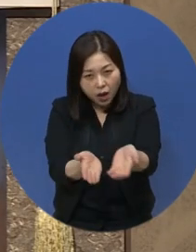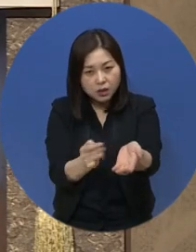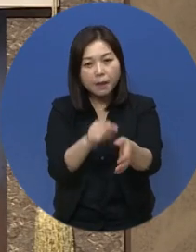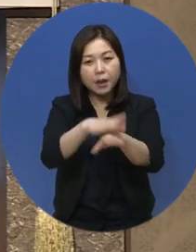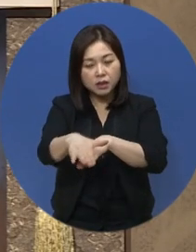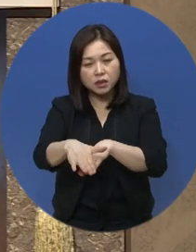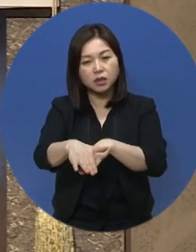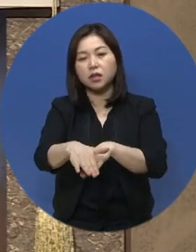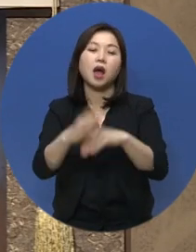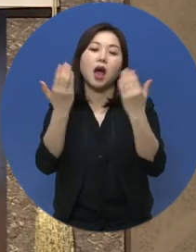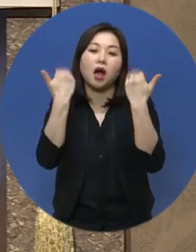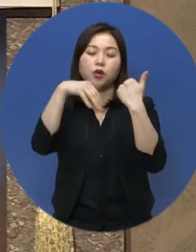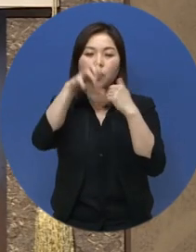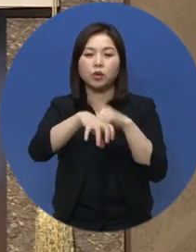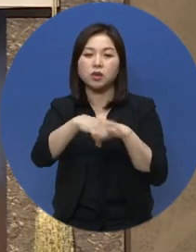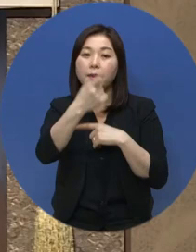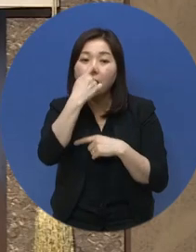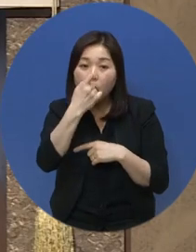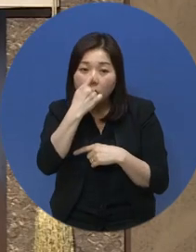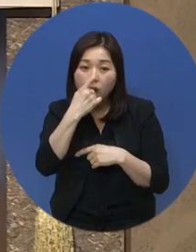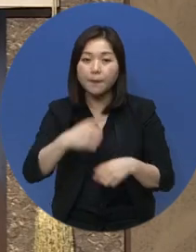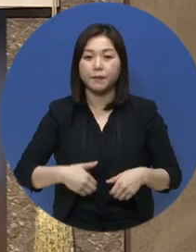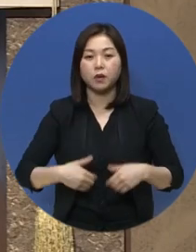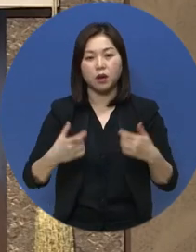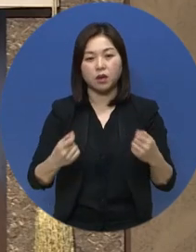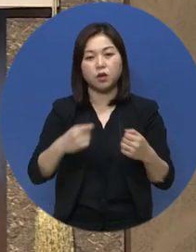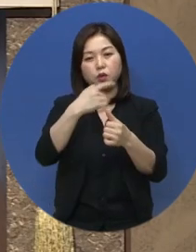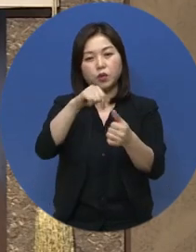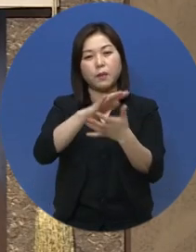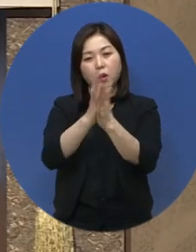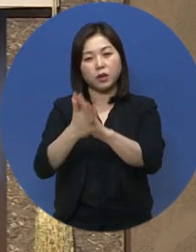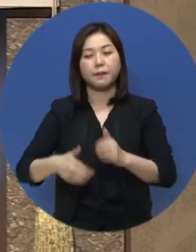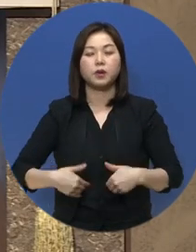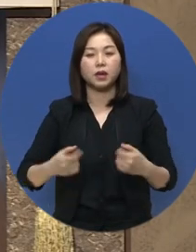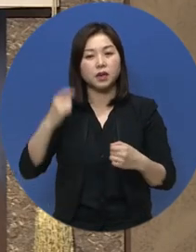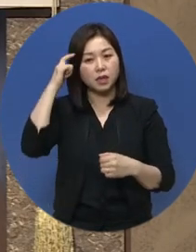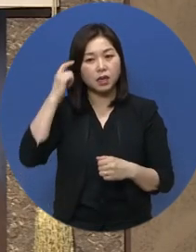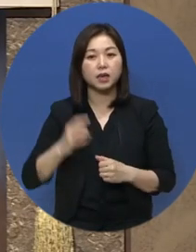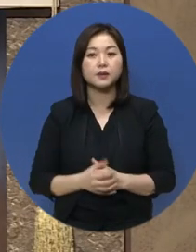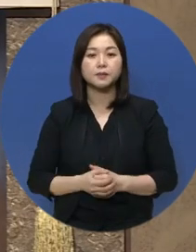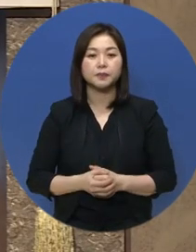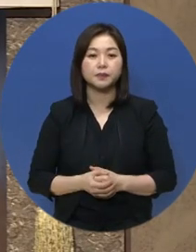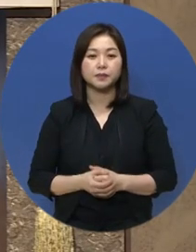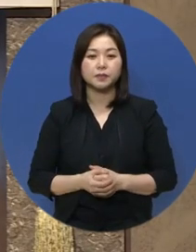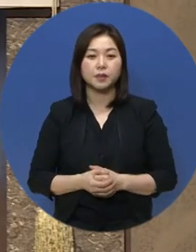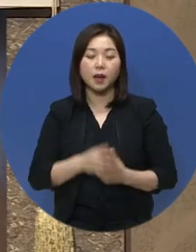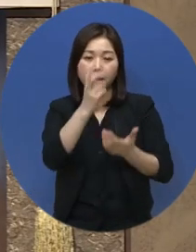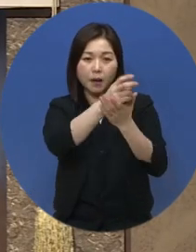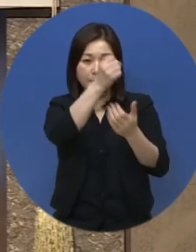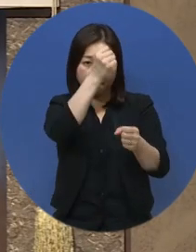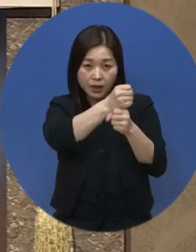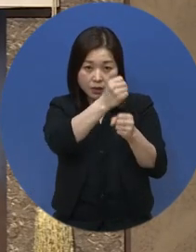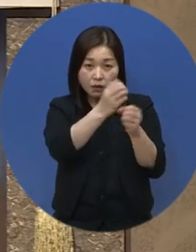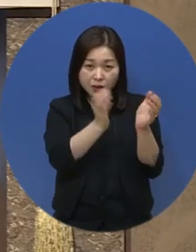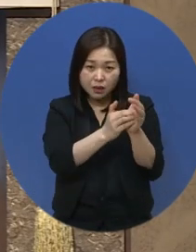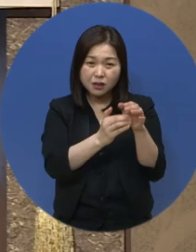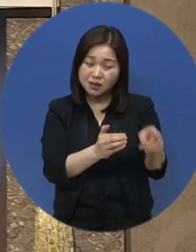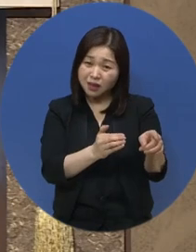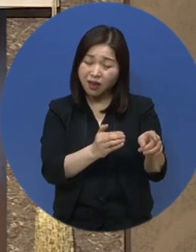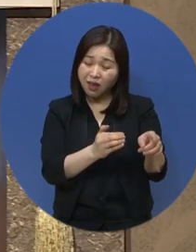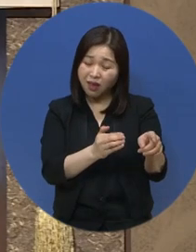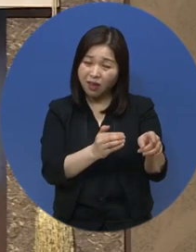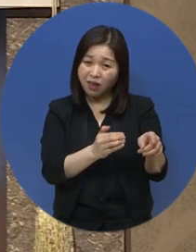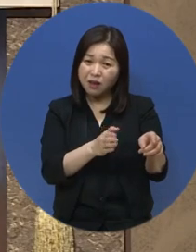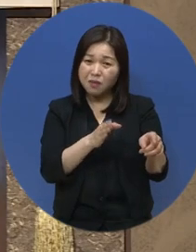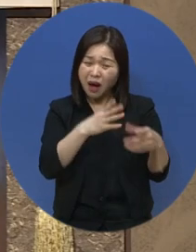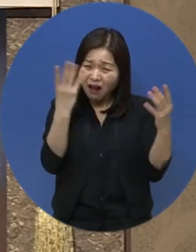있도록 교육의 대변화가 있어야 된다라는 좀 생각이 듭니다. 네. 뭐 사실 뭐 법을 만든다고 대수는 아니라고 생각을 해요. 예.